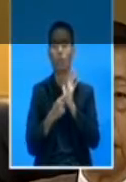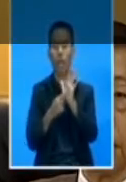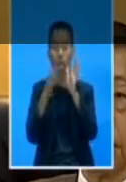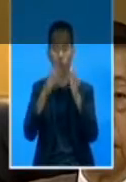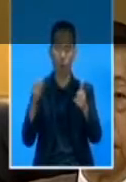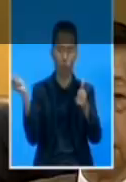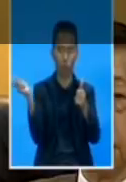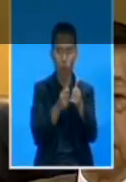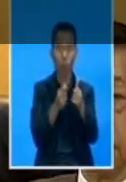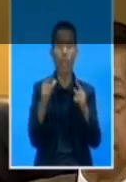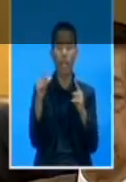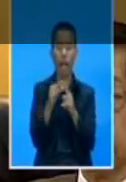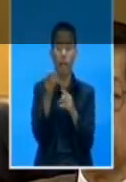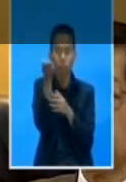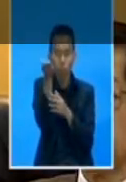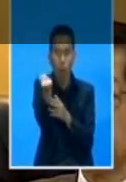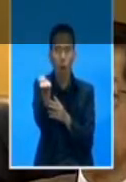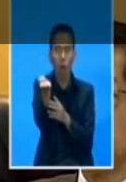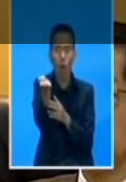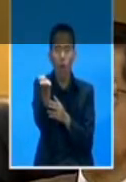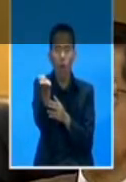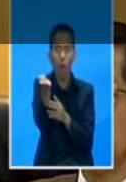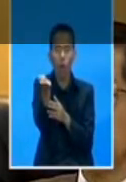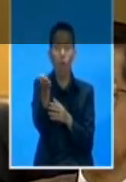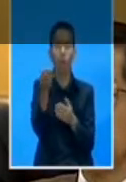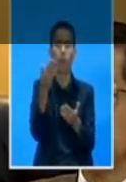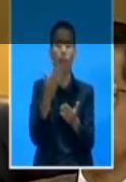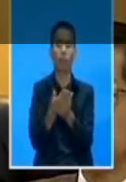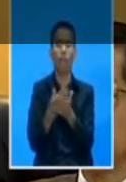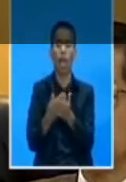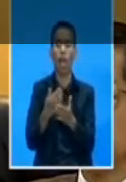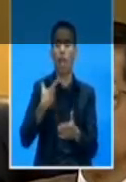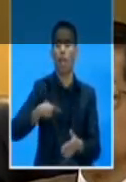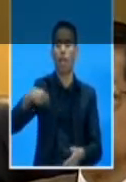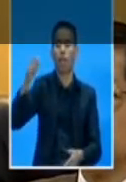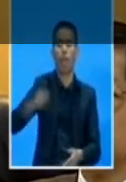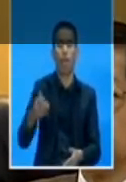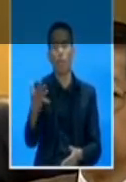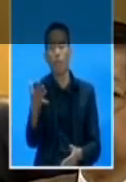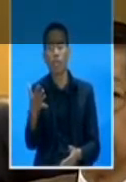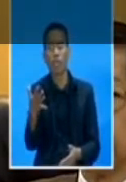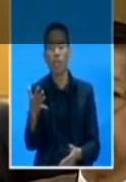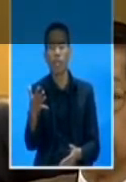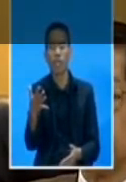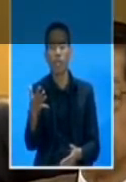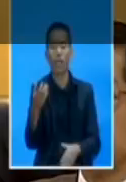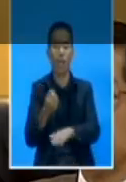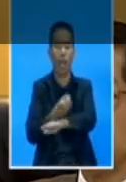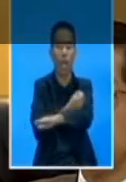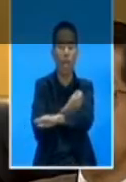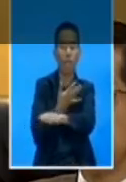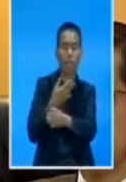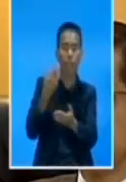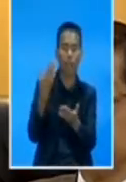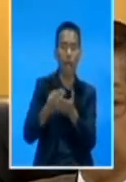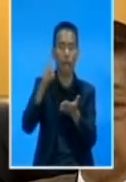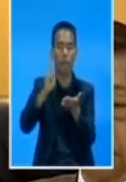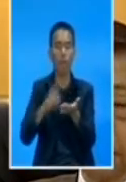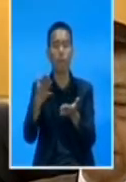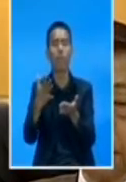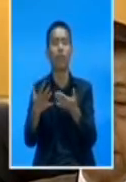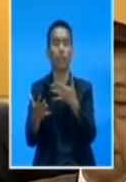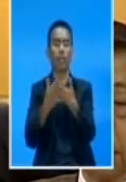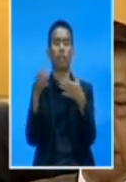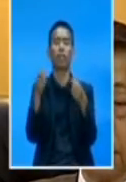ยื่นคำร้องเขาไม่มีเงินจ้างทนายครับเขารับสาภาพพอถูกปรับไม่มีเงินค่าปรับเขาก็ถูกขังเลยเข